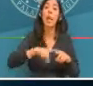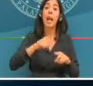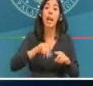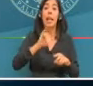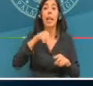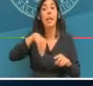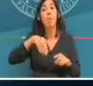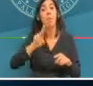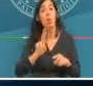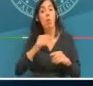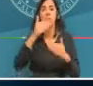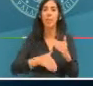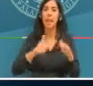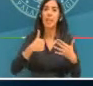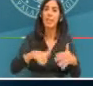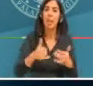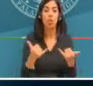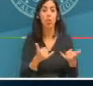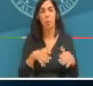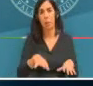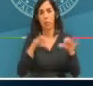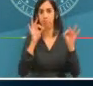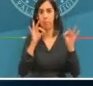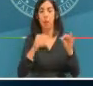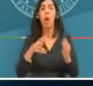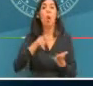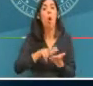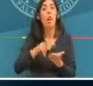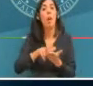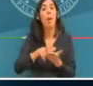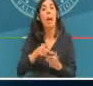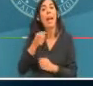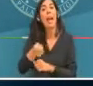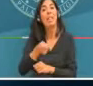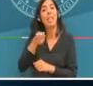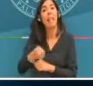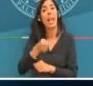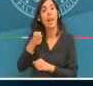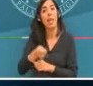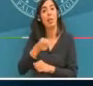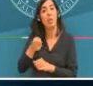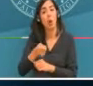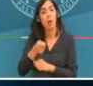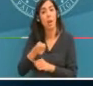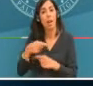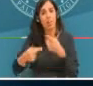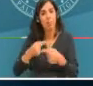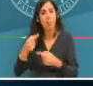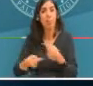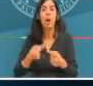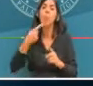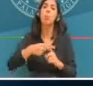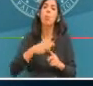verrà anche offerta una nuova indennità mensile una tantum per gli stagionali del turismo spettacolo lavori